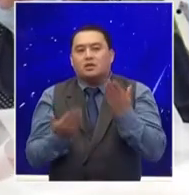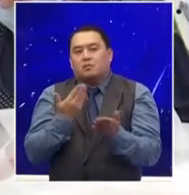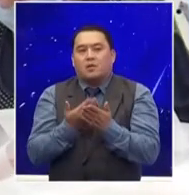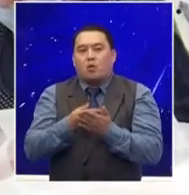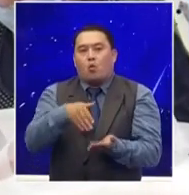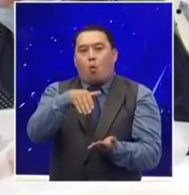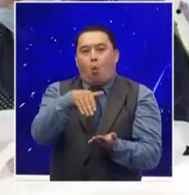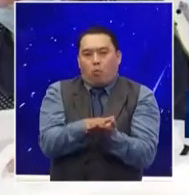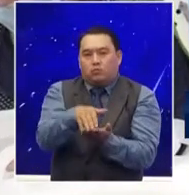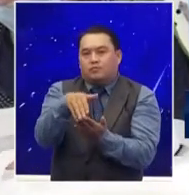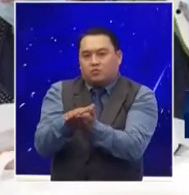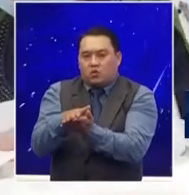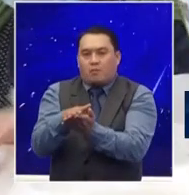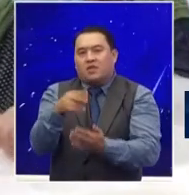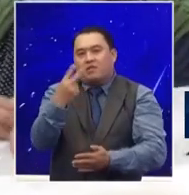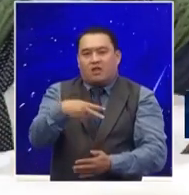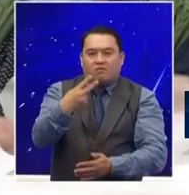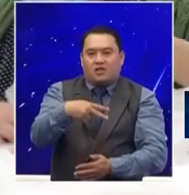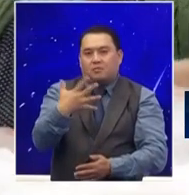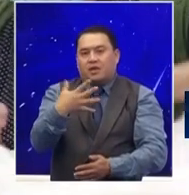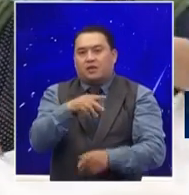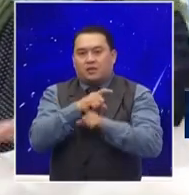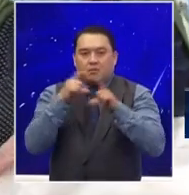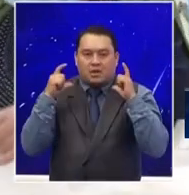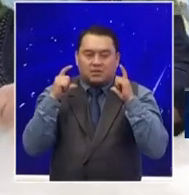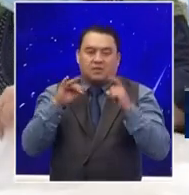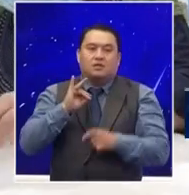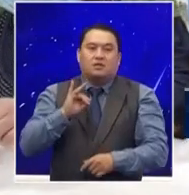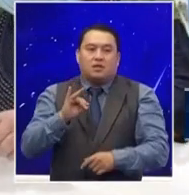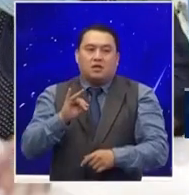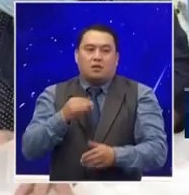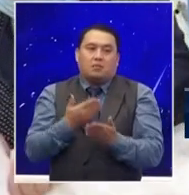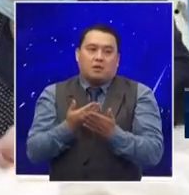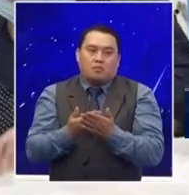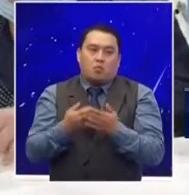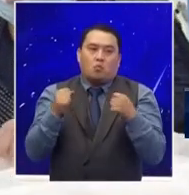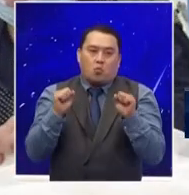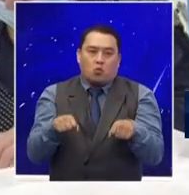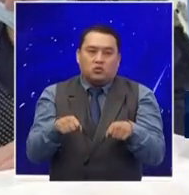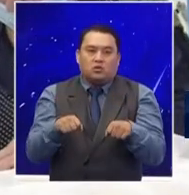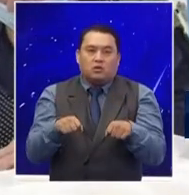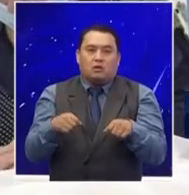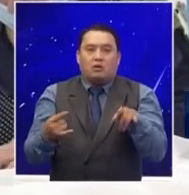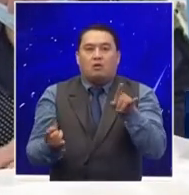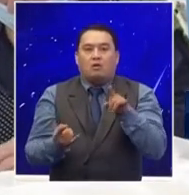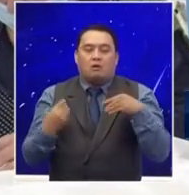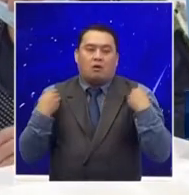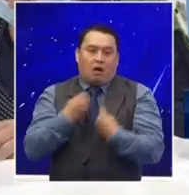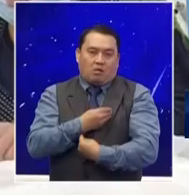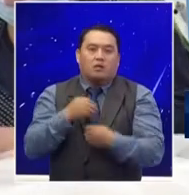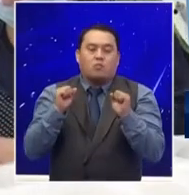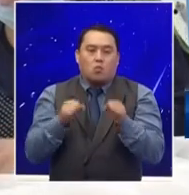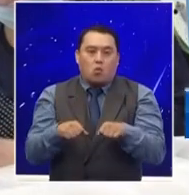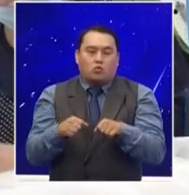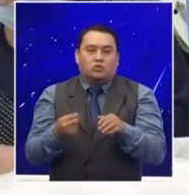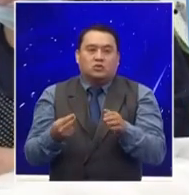оптовые цены, то 20-25 тенге маска. Их можно, в принципе, а и халаты, ну как, себестоимость